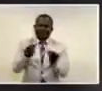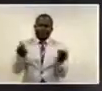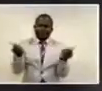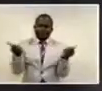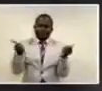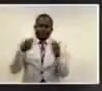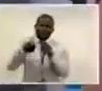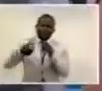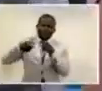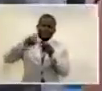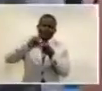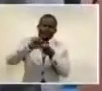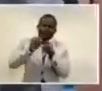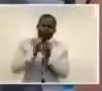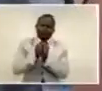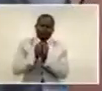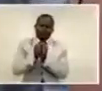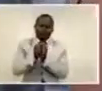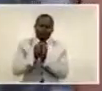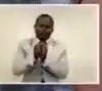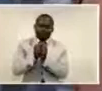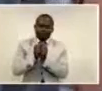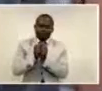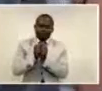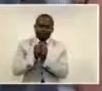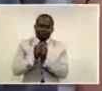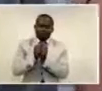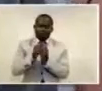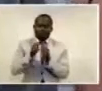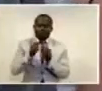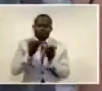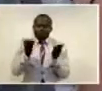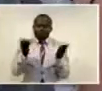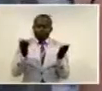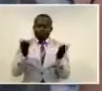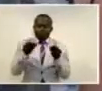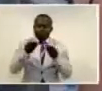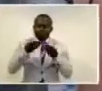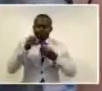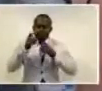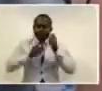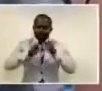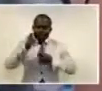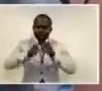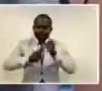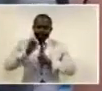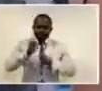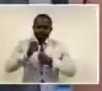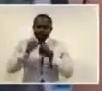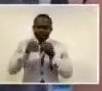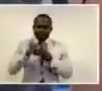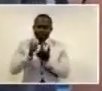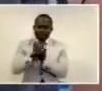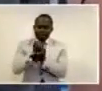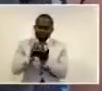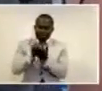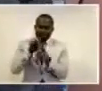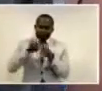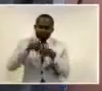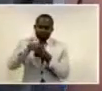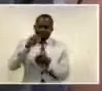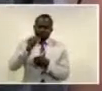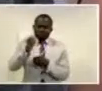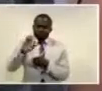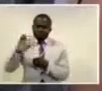nshaka kongeraho ni uko baduhaga amata bakaduha icyangombwa ko avuye kuri MCC